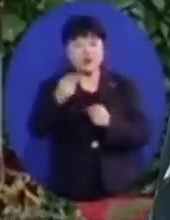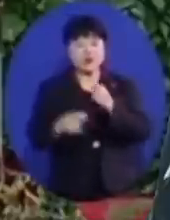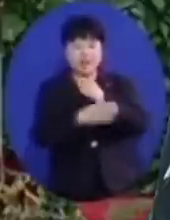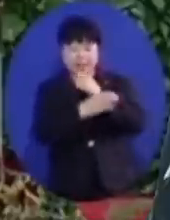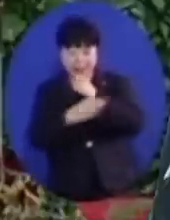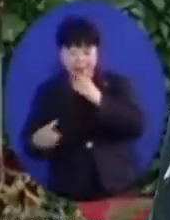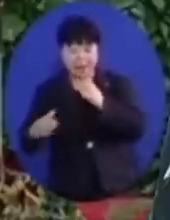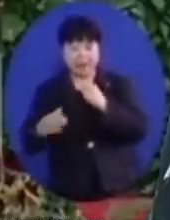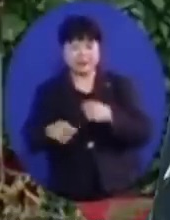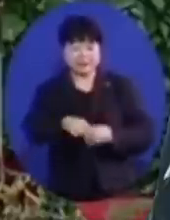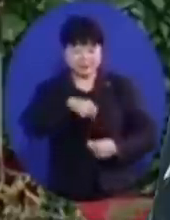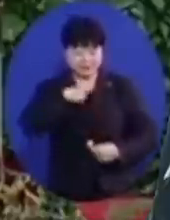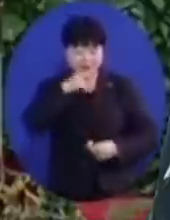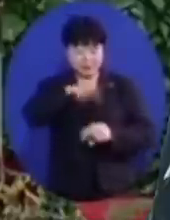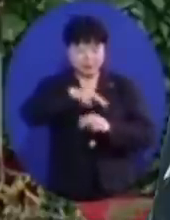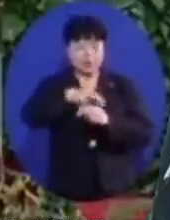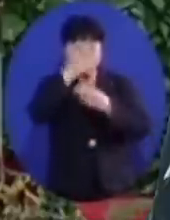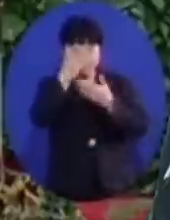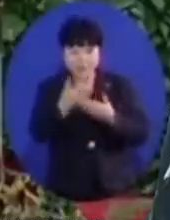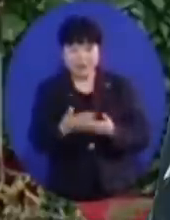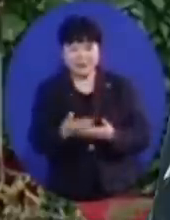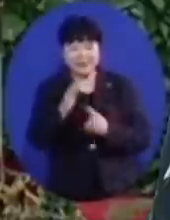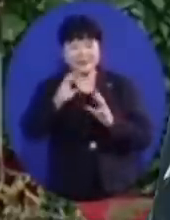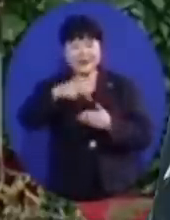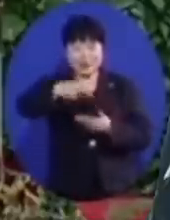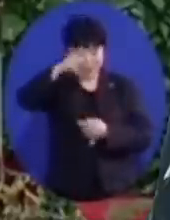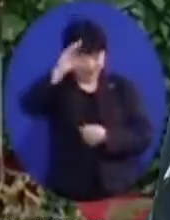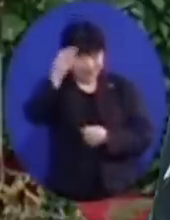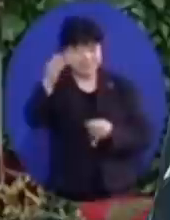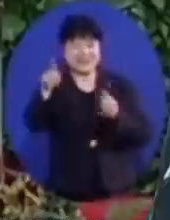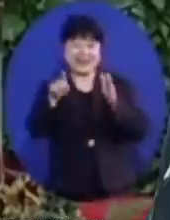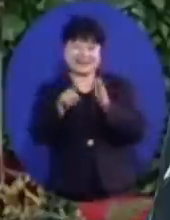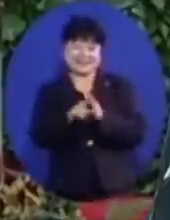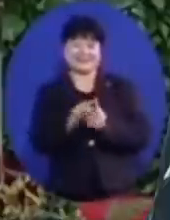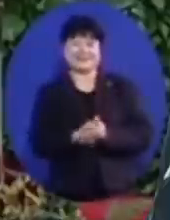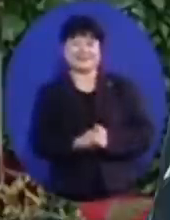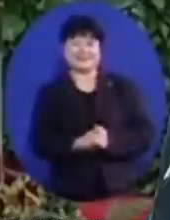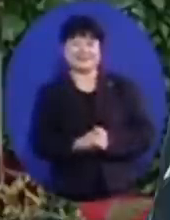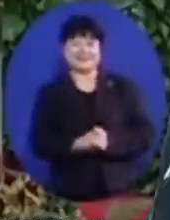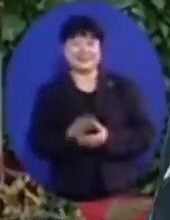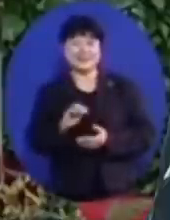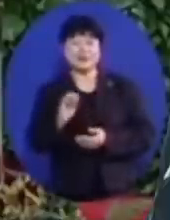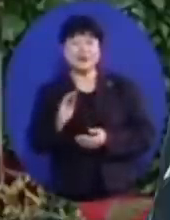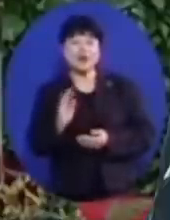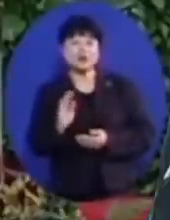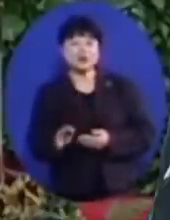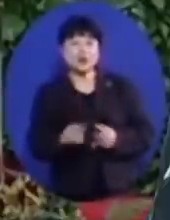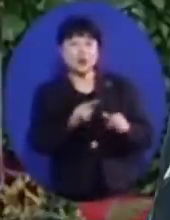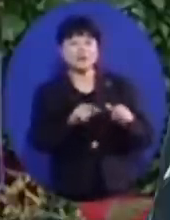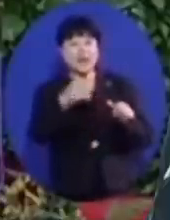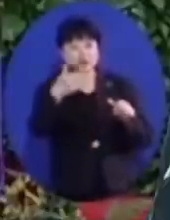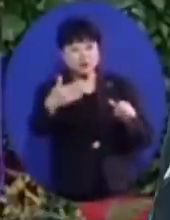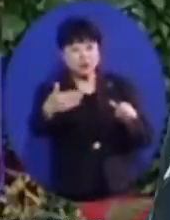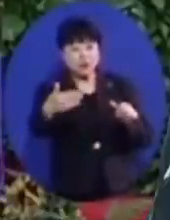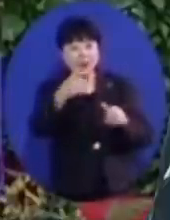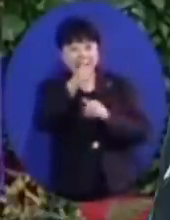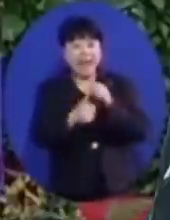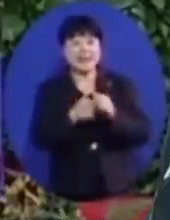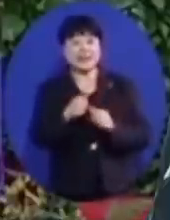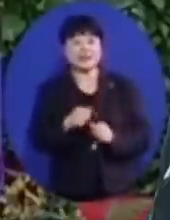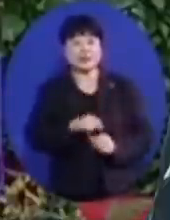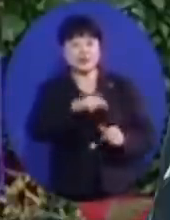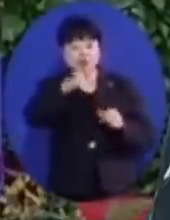해방되고 의로운 선물을 받아서 천국에 들어가게 되는 것입니다 디모데후서 1장 9절에 하나님이 우리를 구분하사